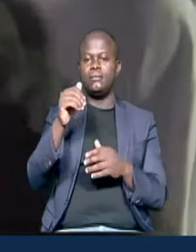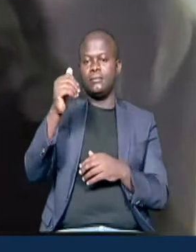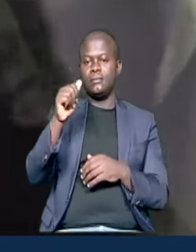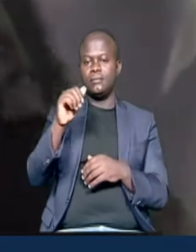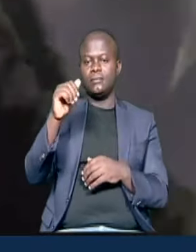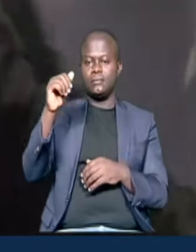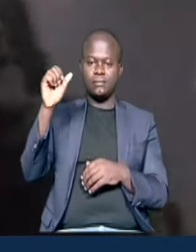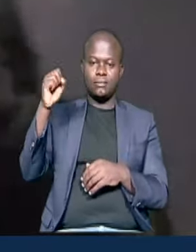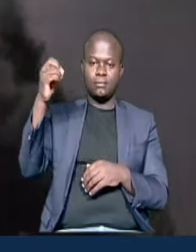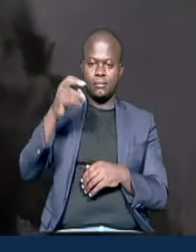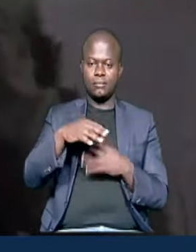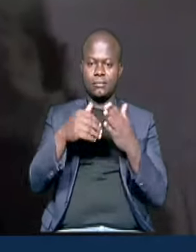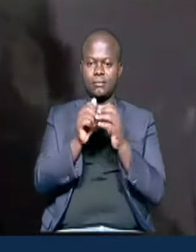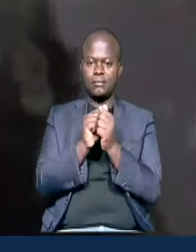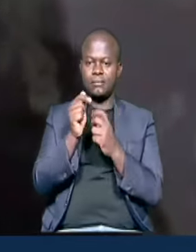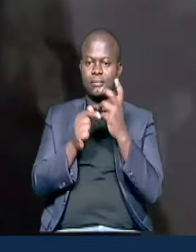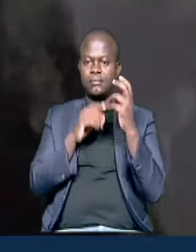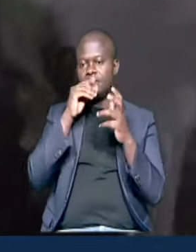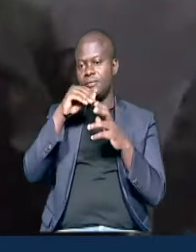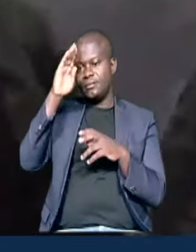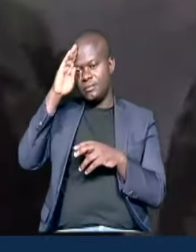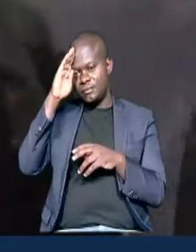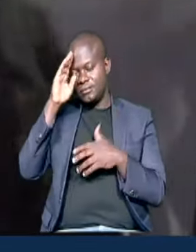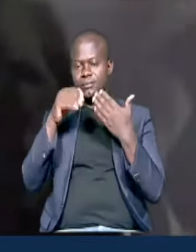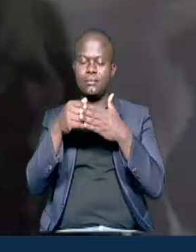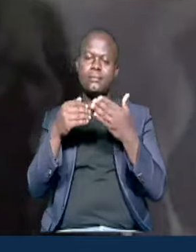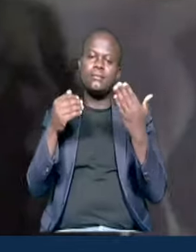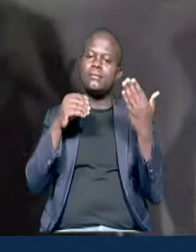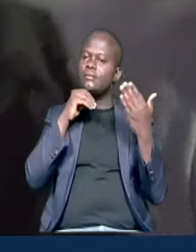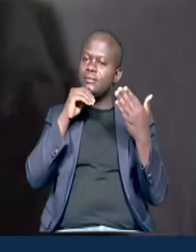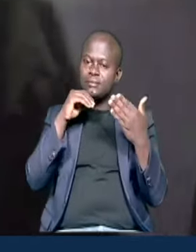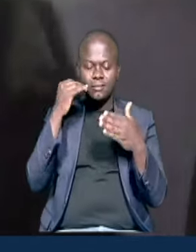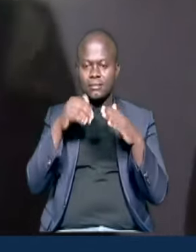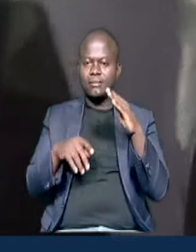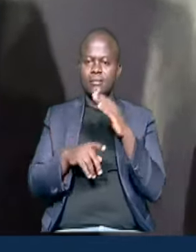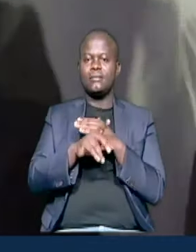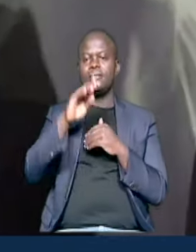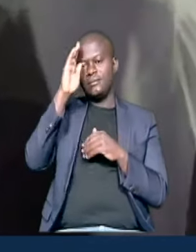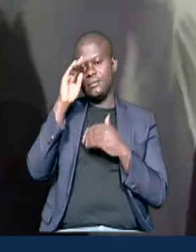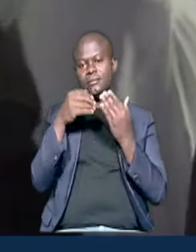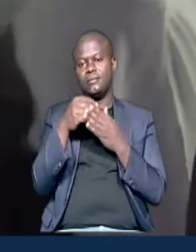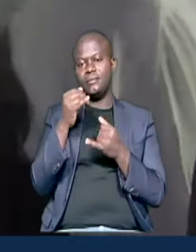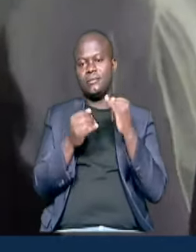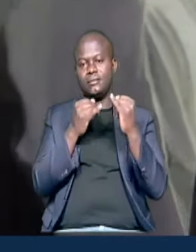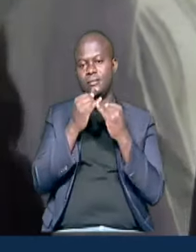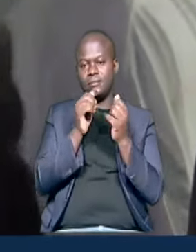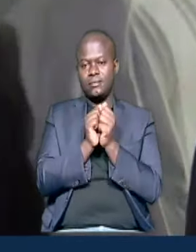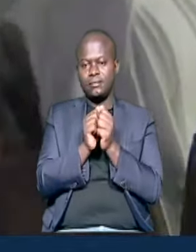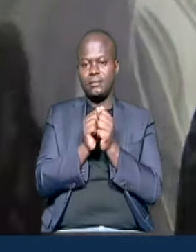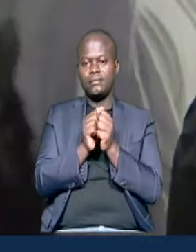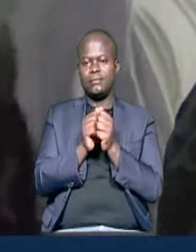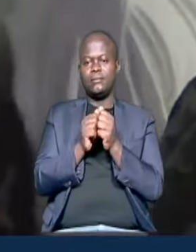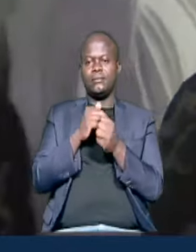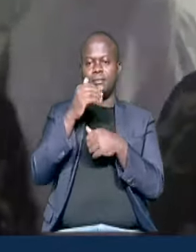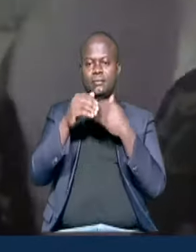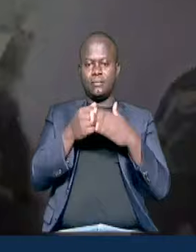Police Oma ibyo nkubwira Police nubwo idutsinze sibyo Police international Police zari